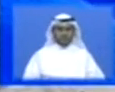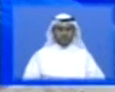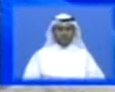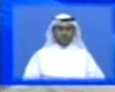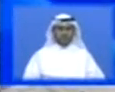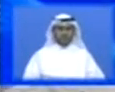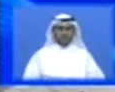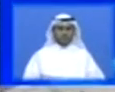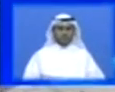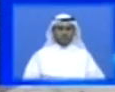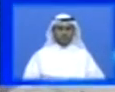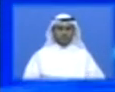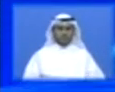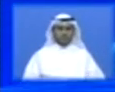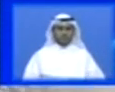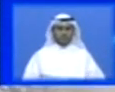والازدهار.